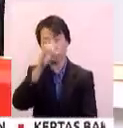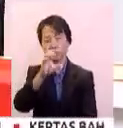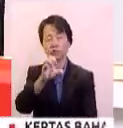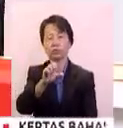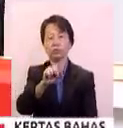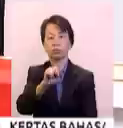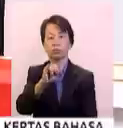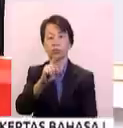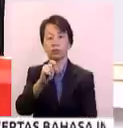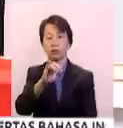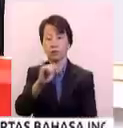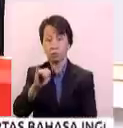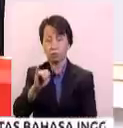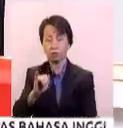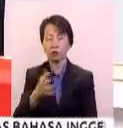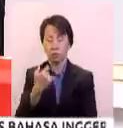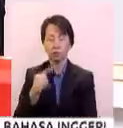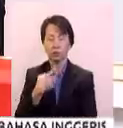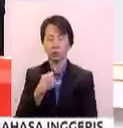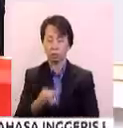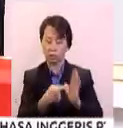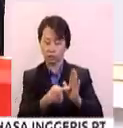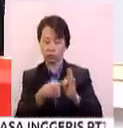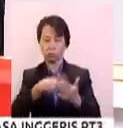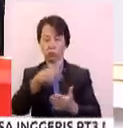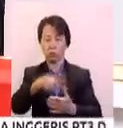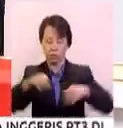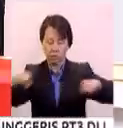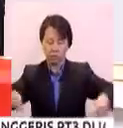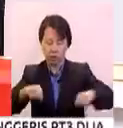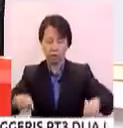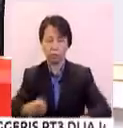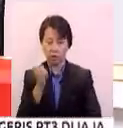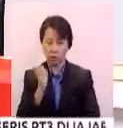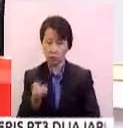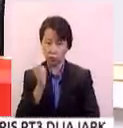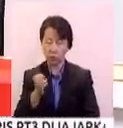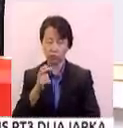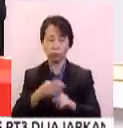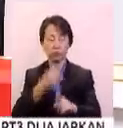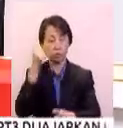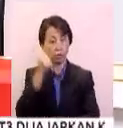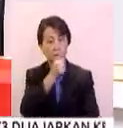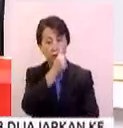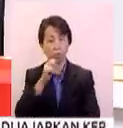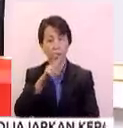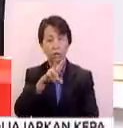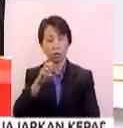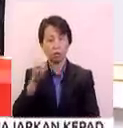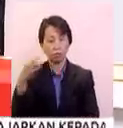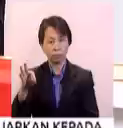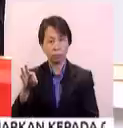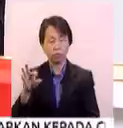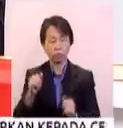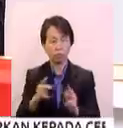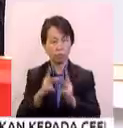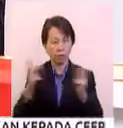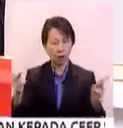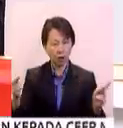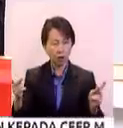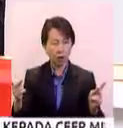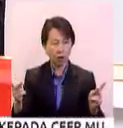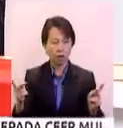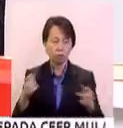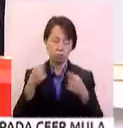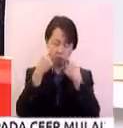Nurhaliza. Dan kita juga ingin memaparkan kisah program masakan ketuk-ketuk Ramadan 2019 yang kabarnya, ini perkabaran